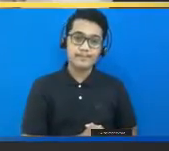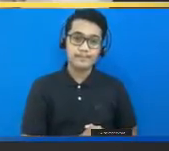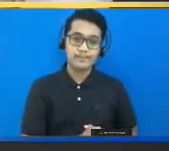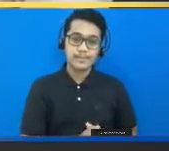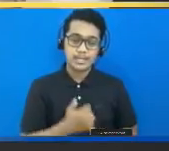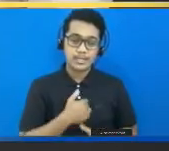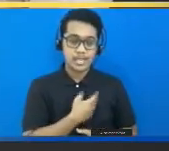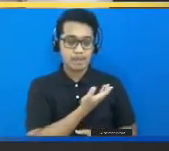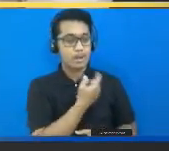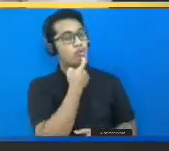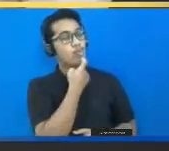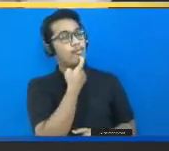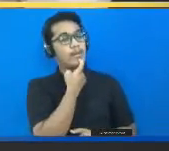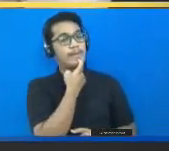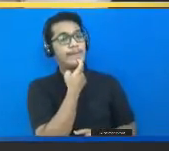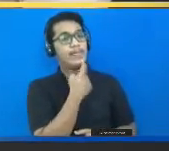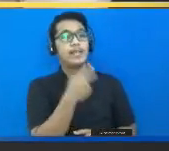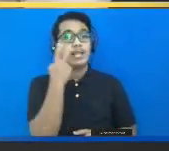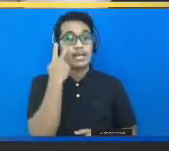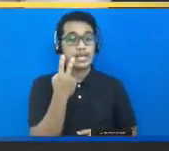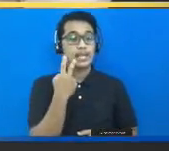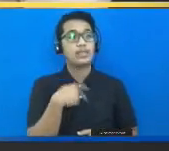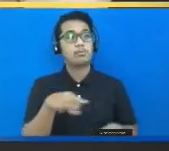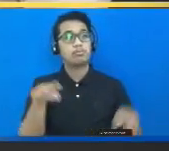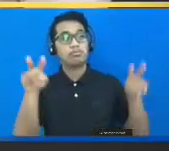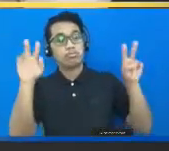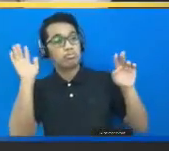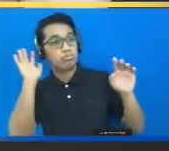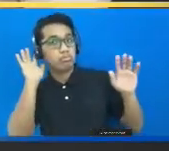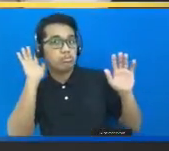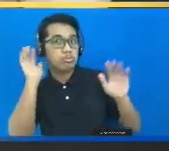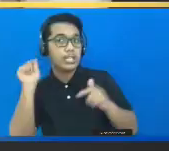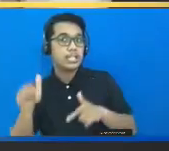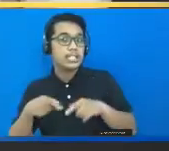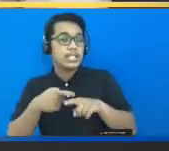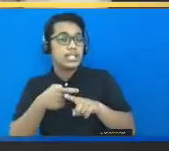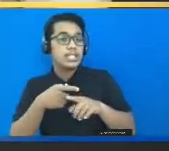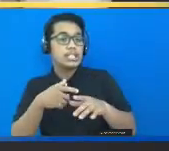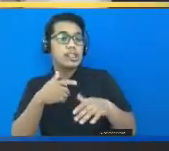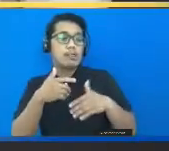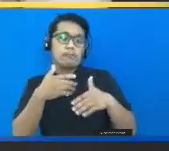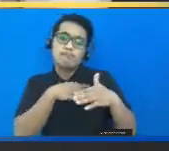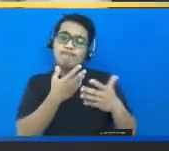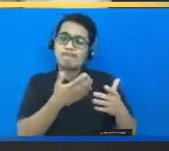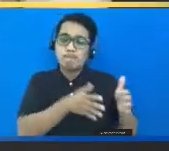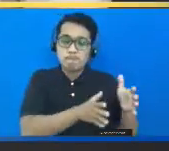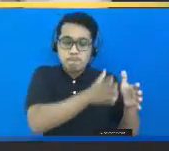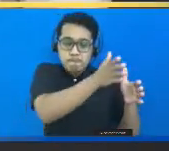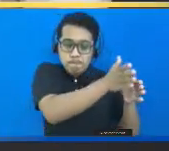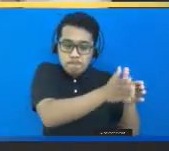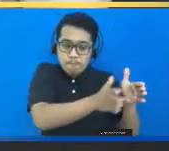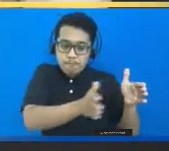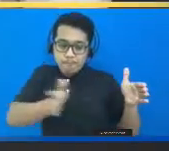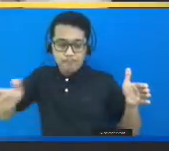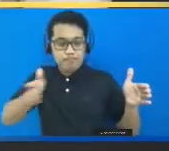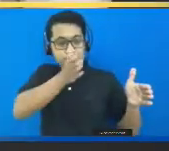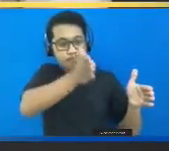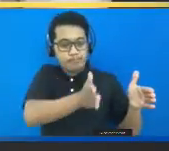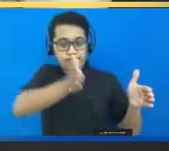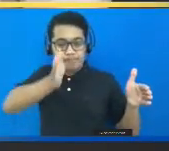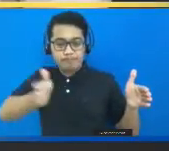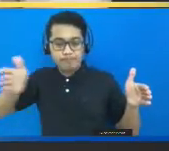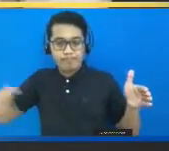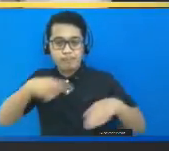mau coba lihat tisu ini di dalam fase ya di dalam fase jadi karena